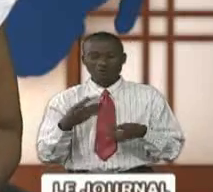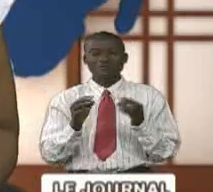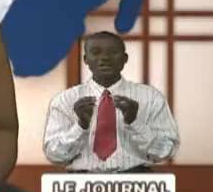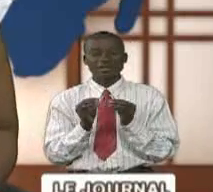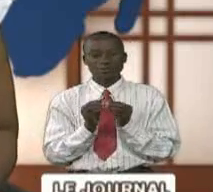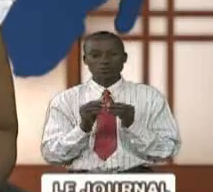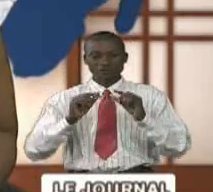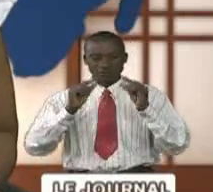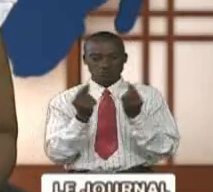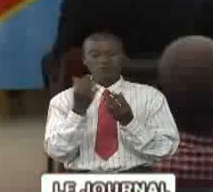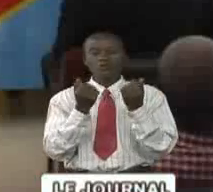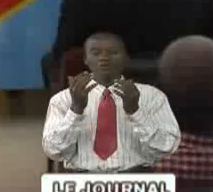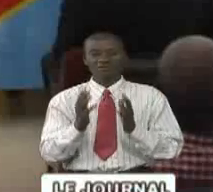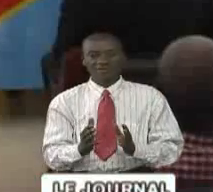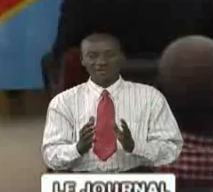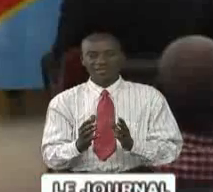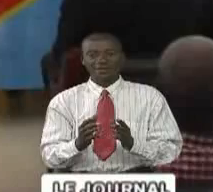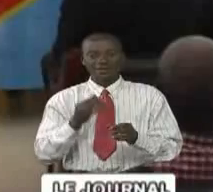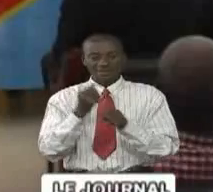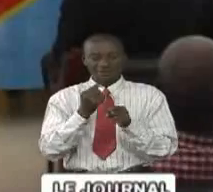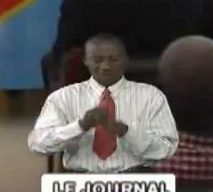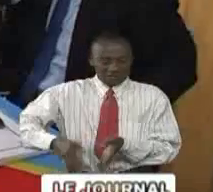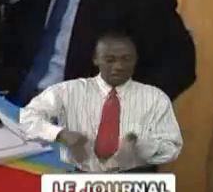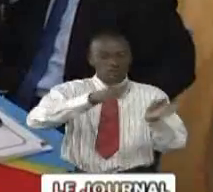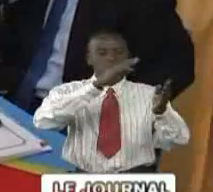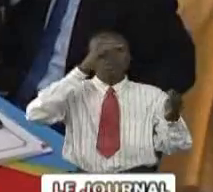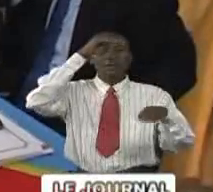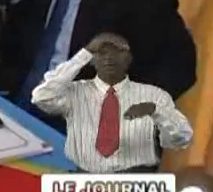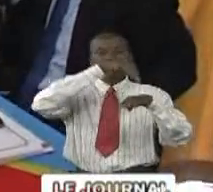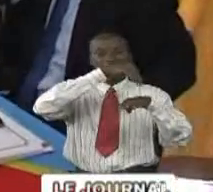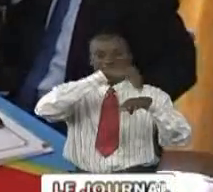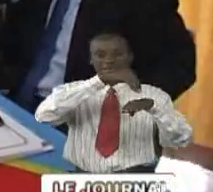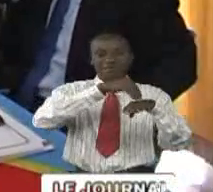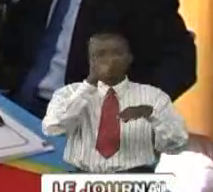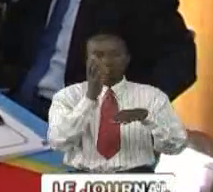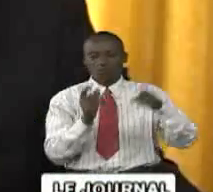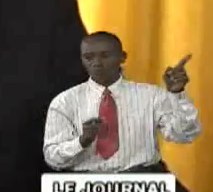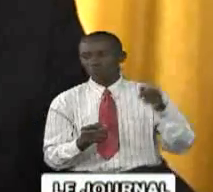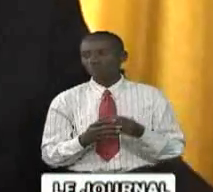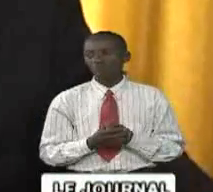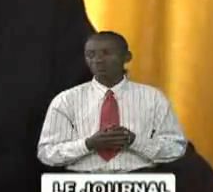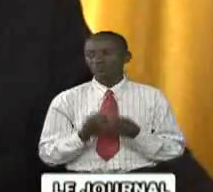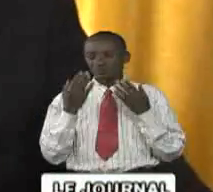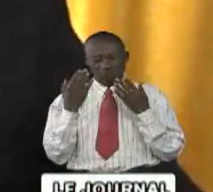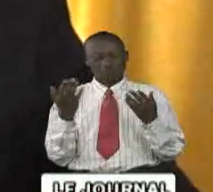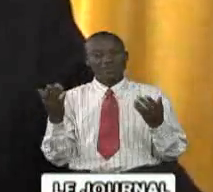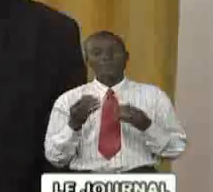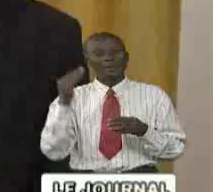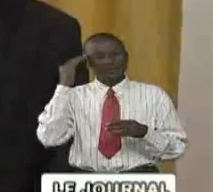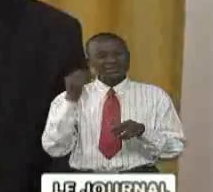de poids lourds. Regardez. Trois membres du gouvernement étaient en face de syndicats de chauffeurs poids lourds opérant sur la